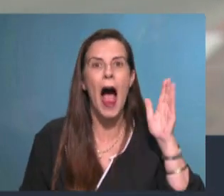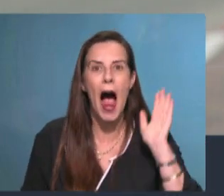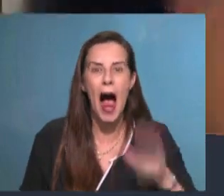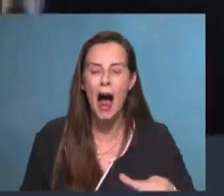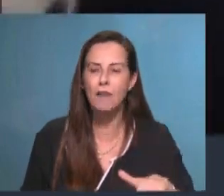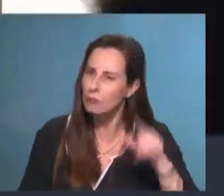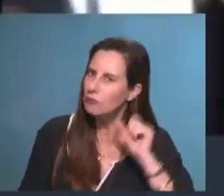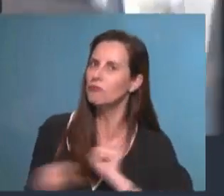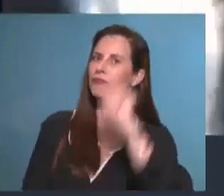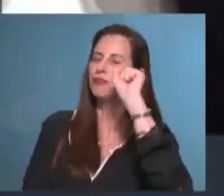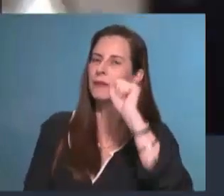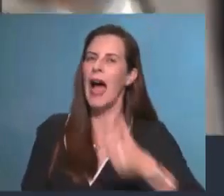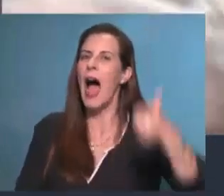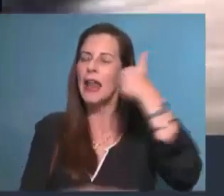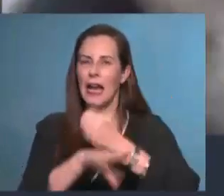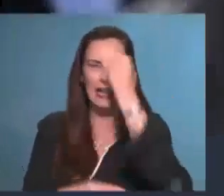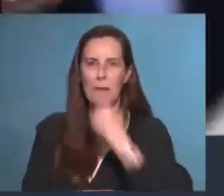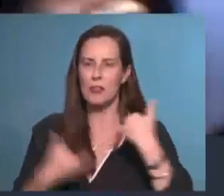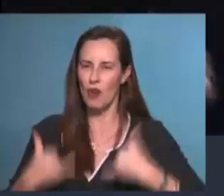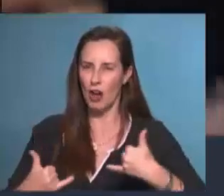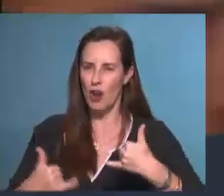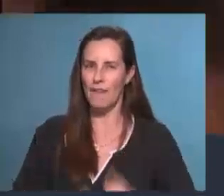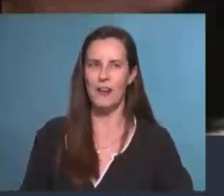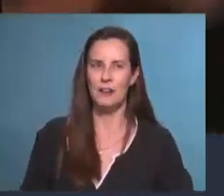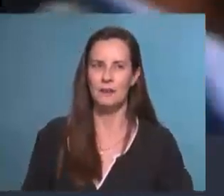תיגר על הנהגת חמאס הנוכחית.